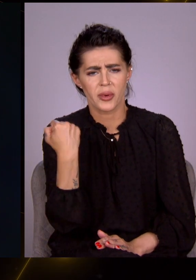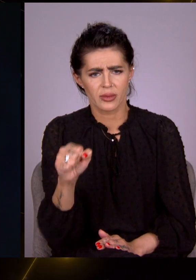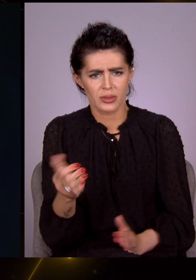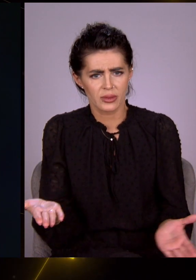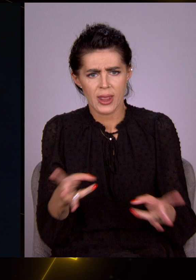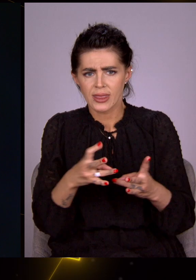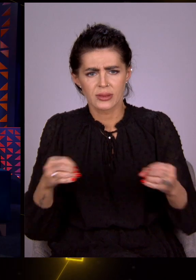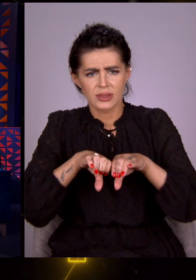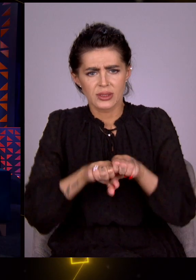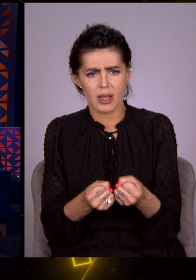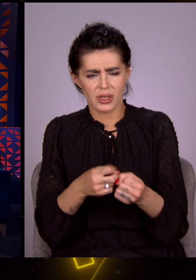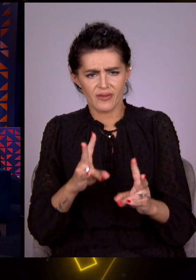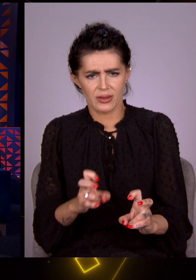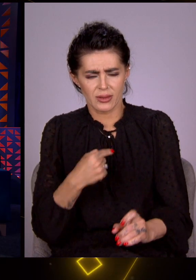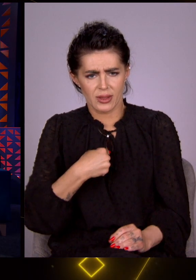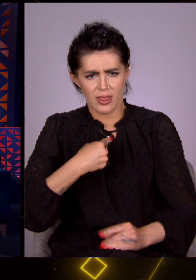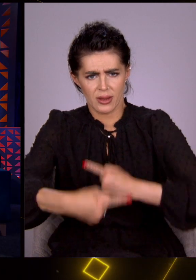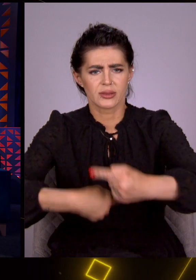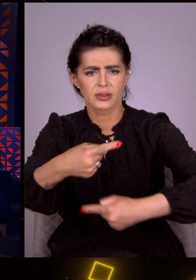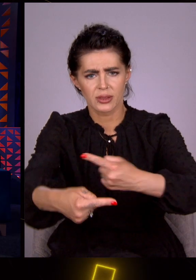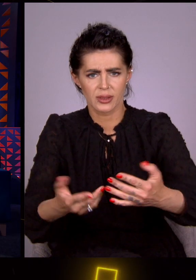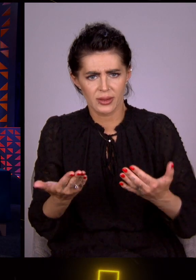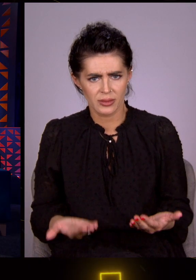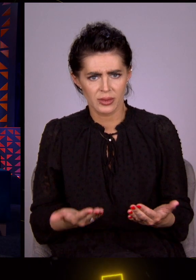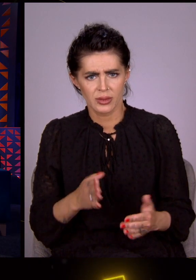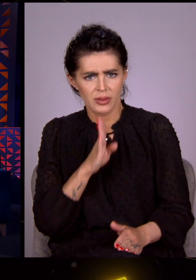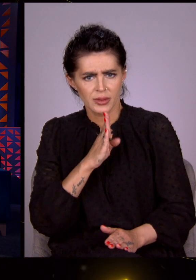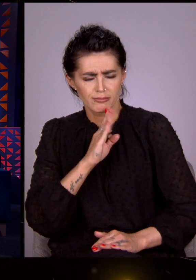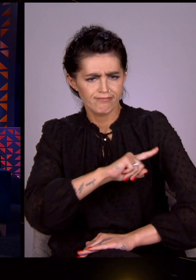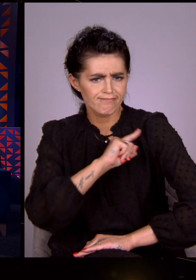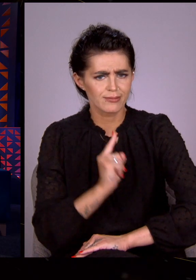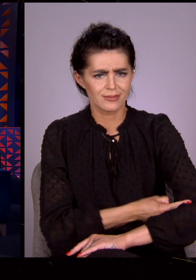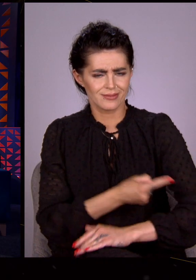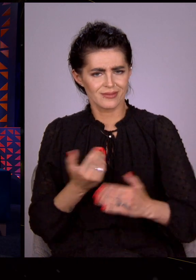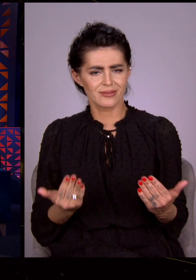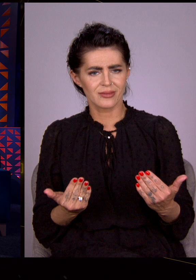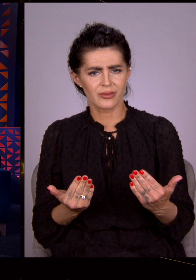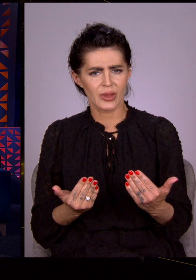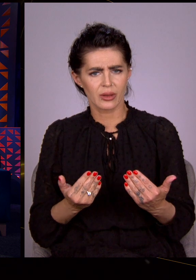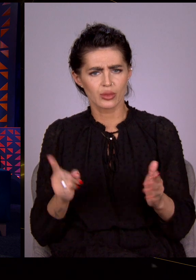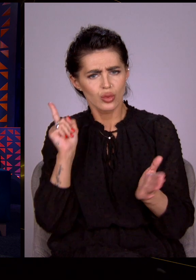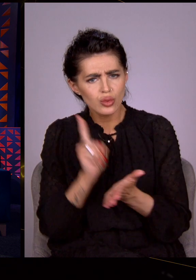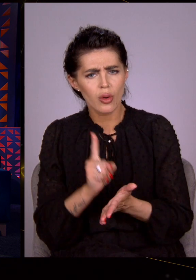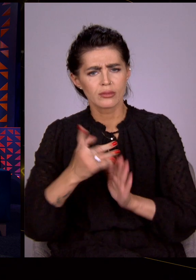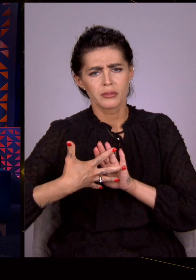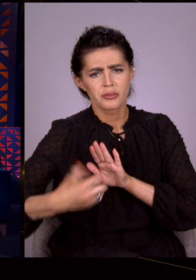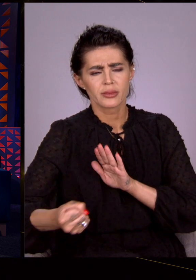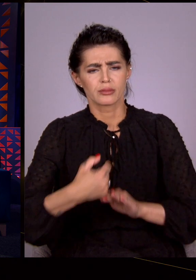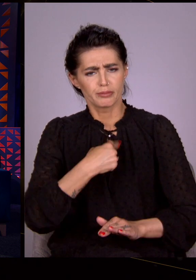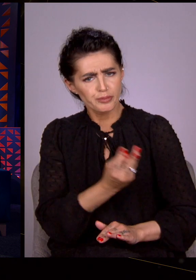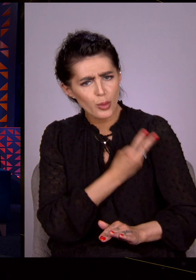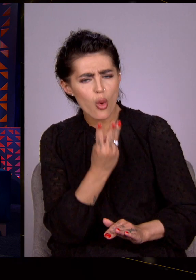нація. Якщо 7-річна дівчинка дзвонить вам і погрожує, що якщо ви не приймете те, що вона хоче